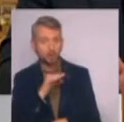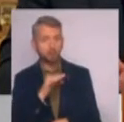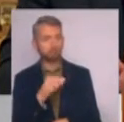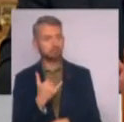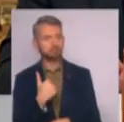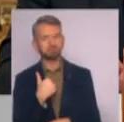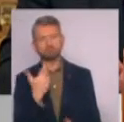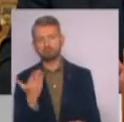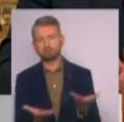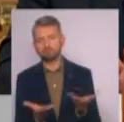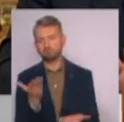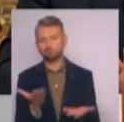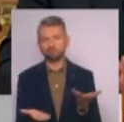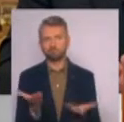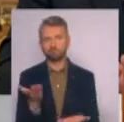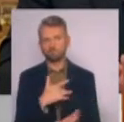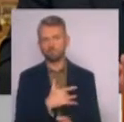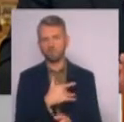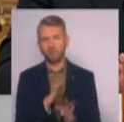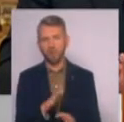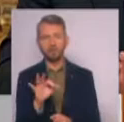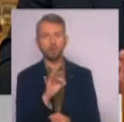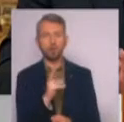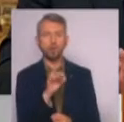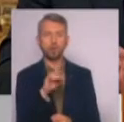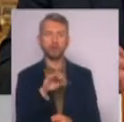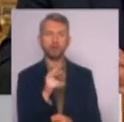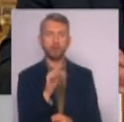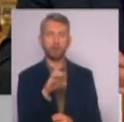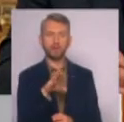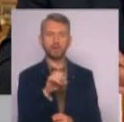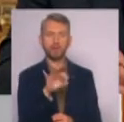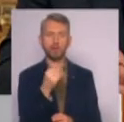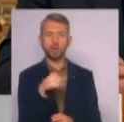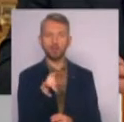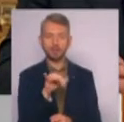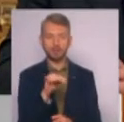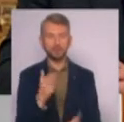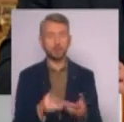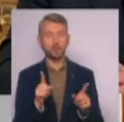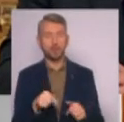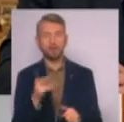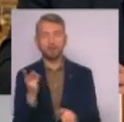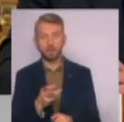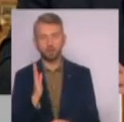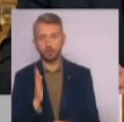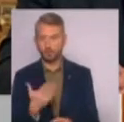великим сумнівом, відносно кортикостероїдів, якщо навіть потрібно буде, ну це